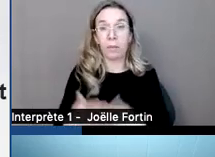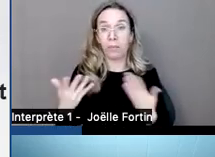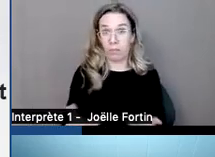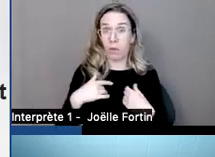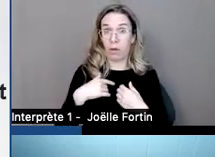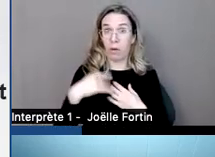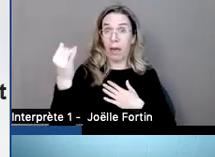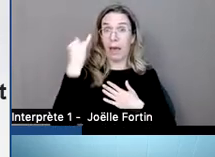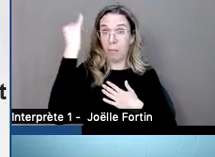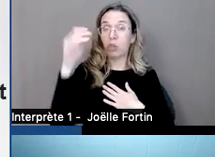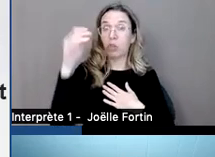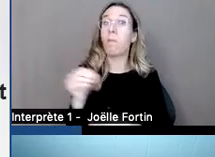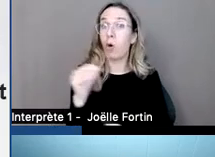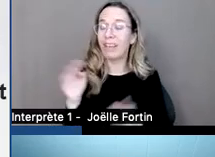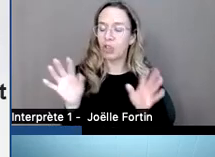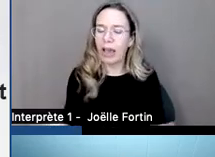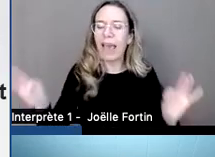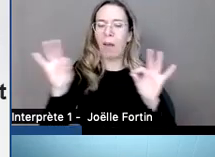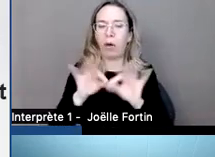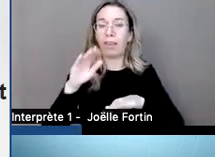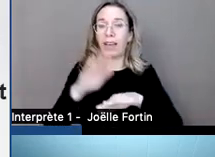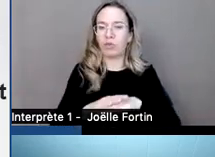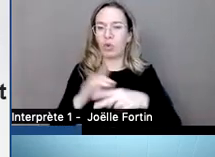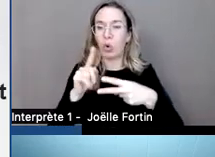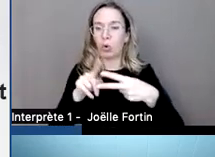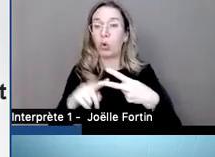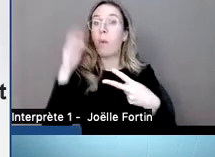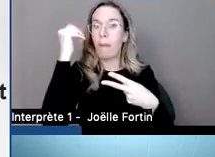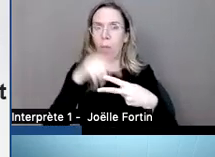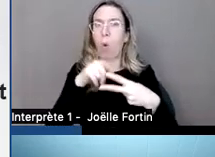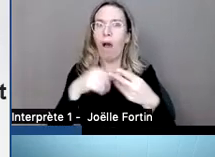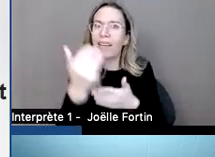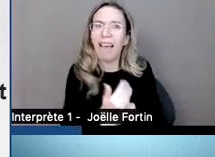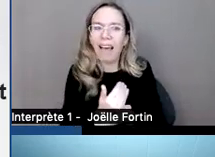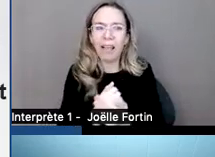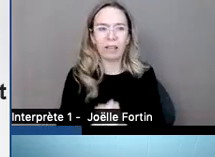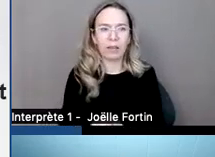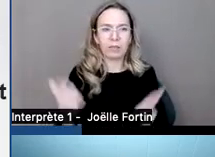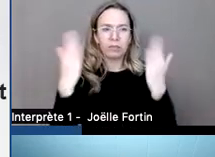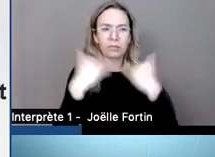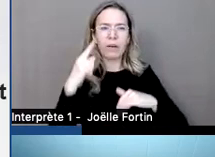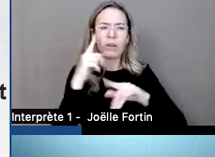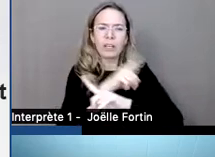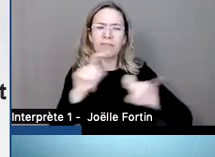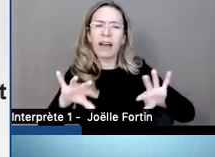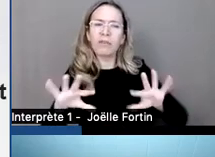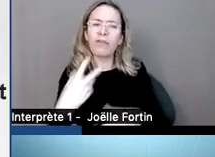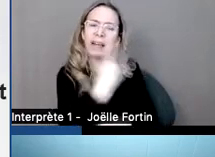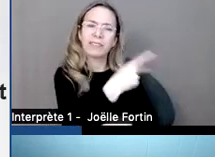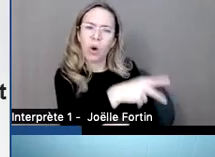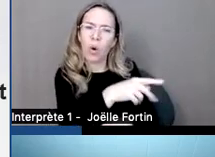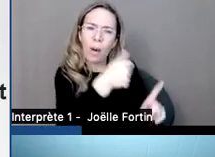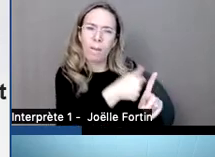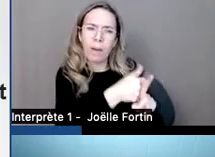mettons beaucoup d'accent sur ces deux mémoires. Observer les différentes façons que la personne utilise